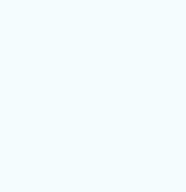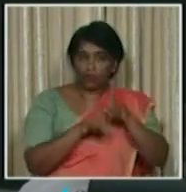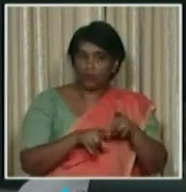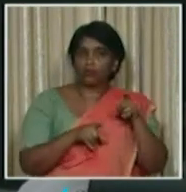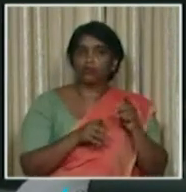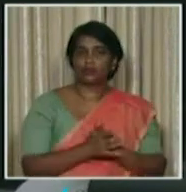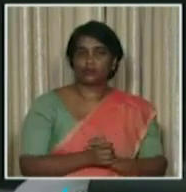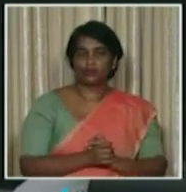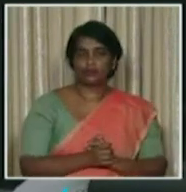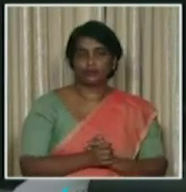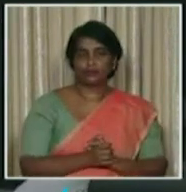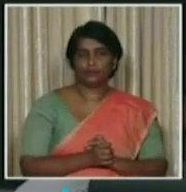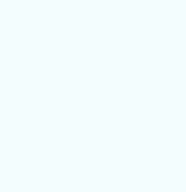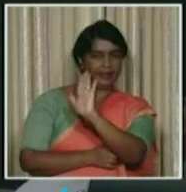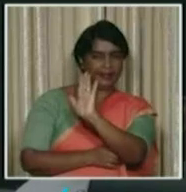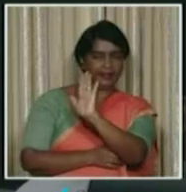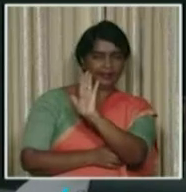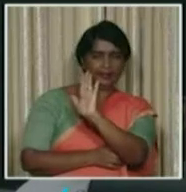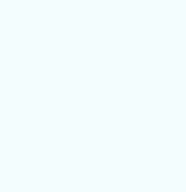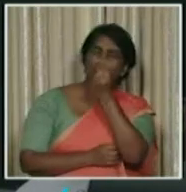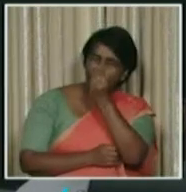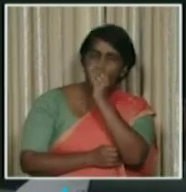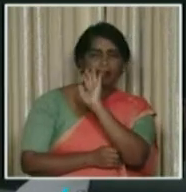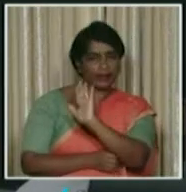ඊට අමතුව